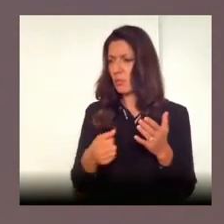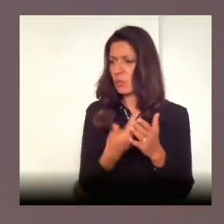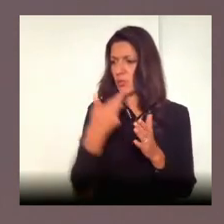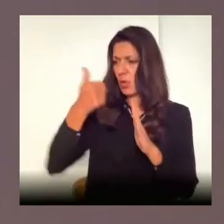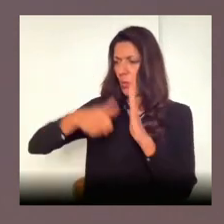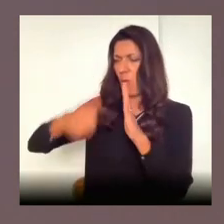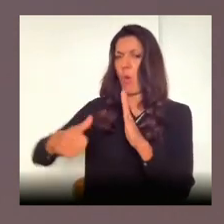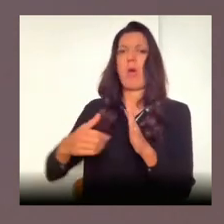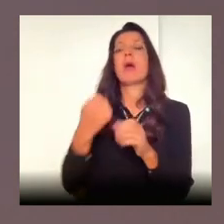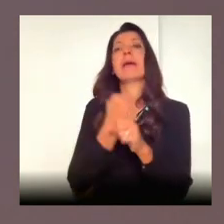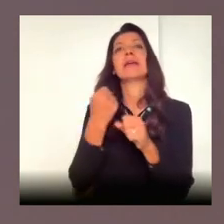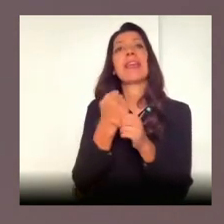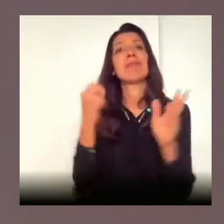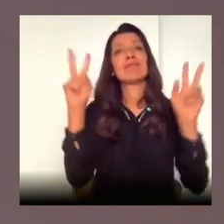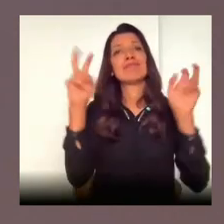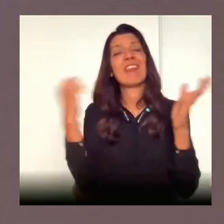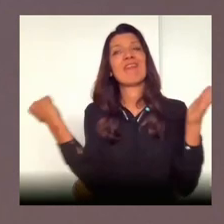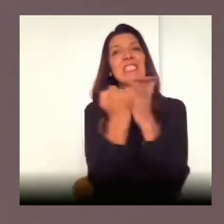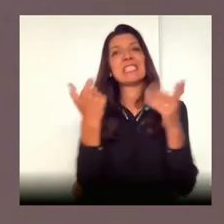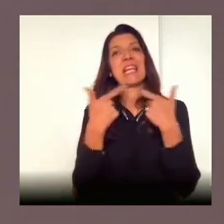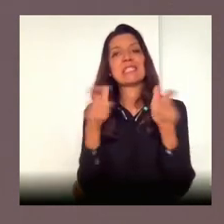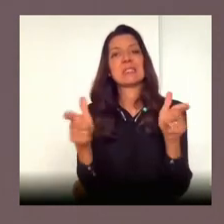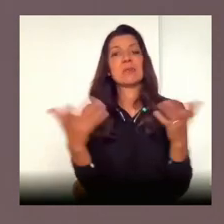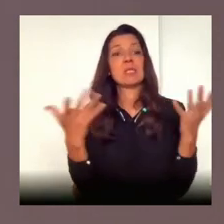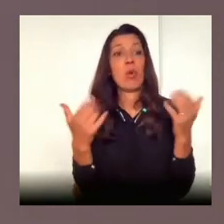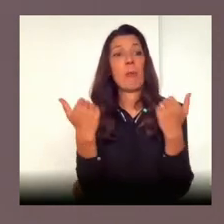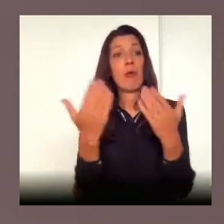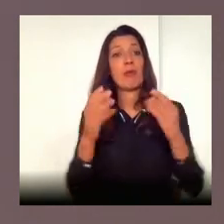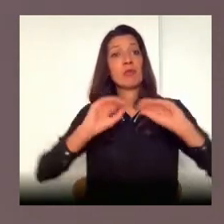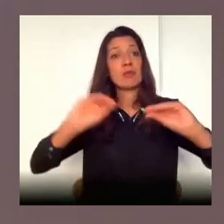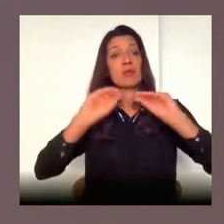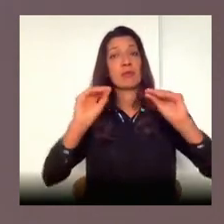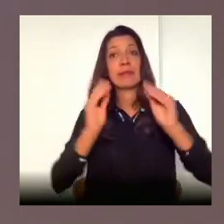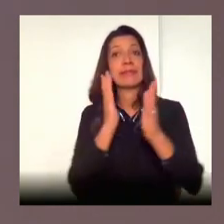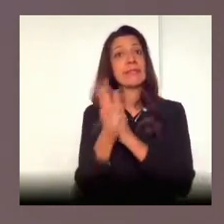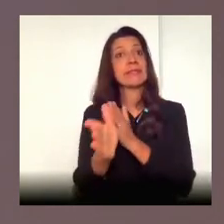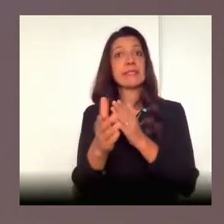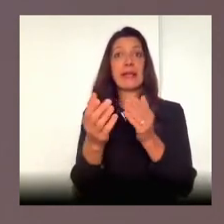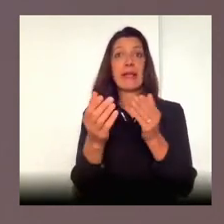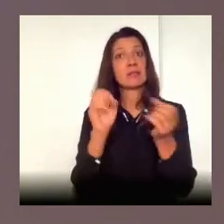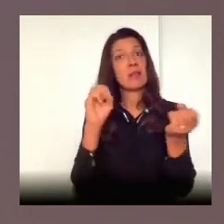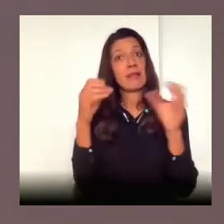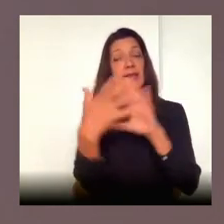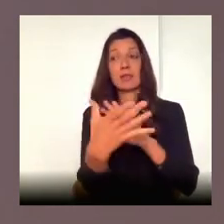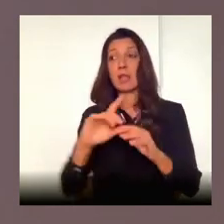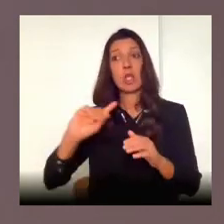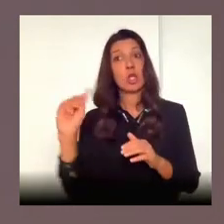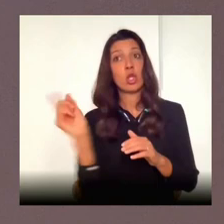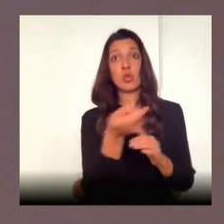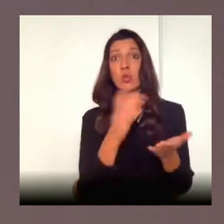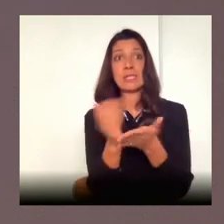un visa accessibilité. En fait, c'est tout simplement une formation en e-learning offerte à tous les salariés d'Orange, et on est quand même assez